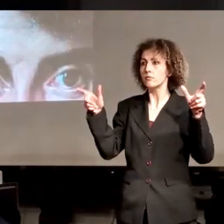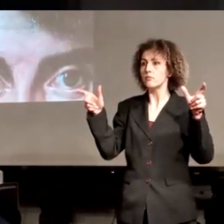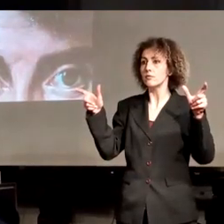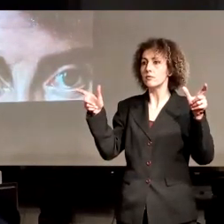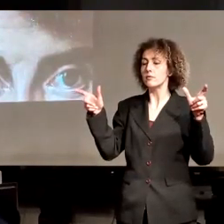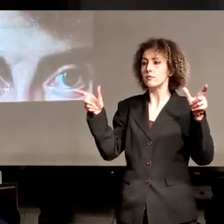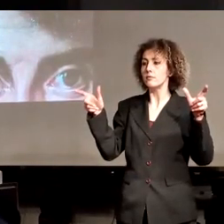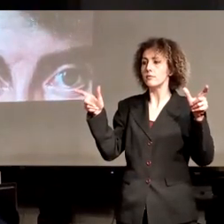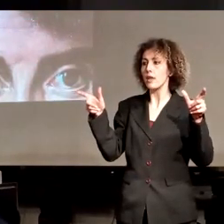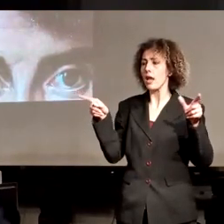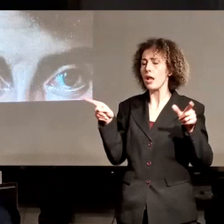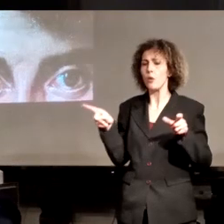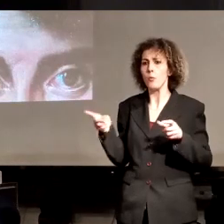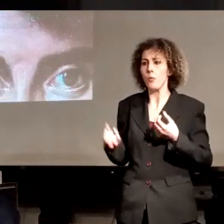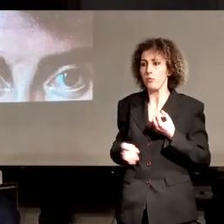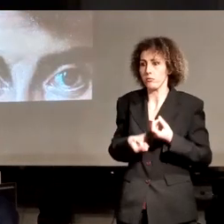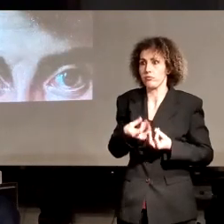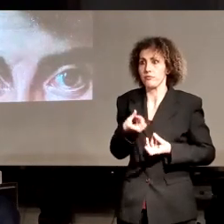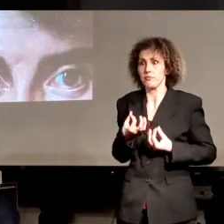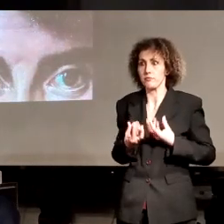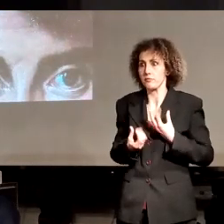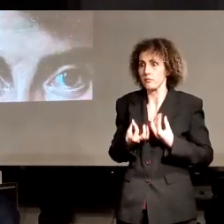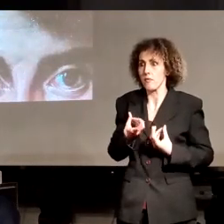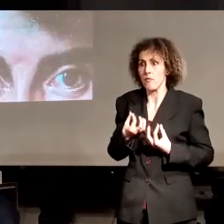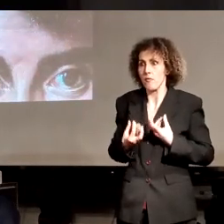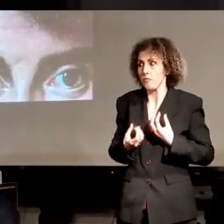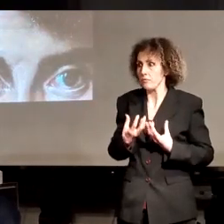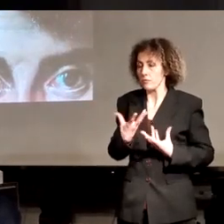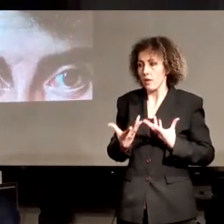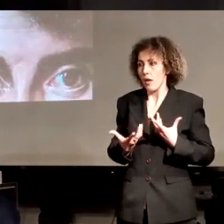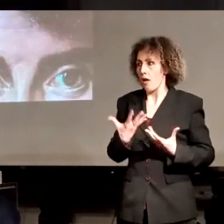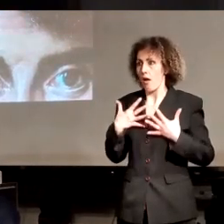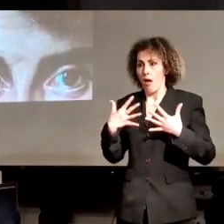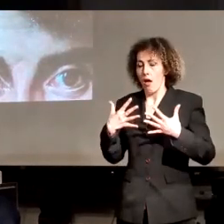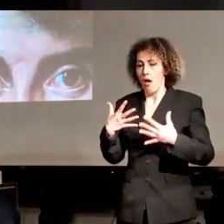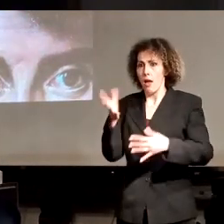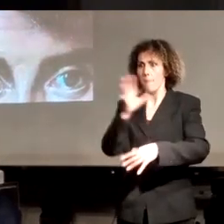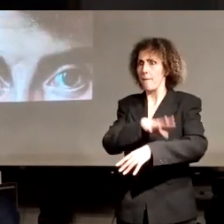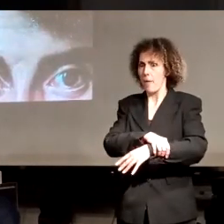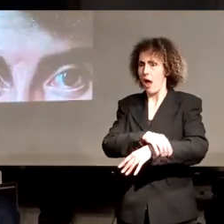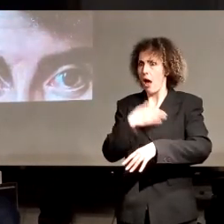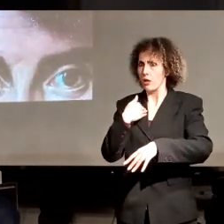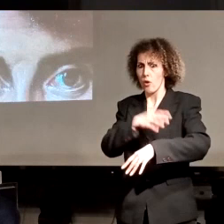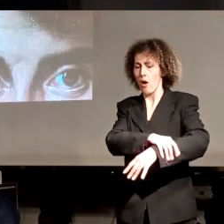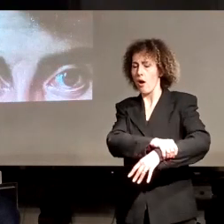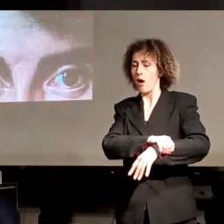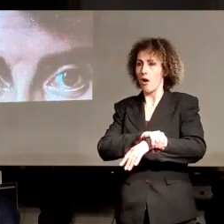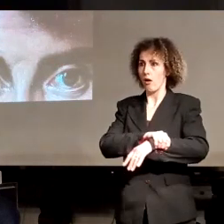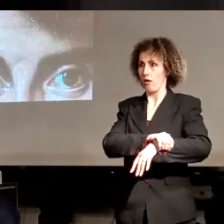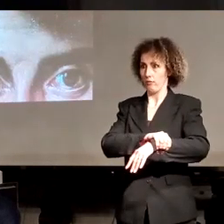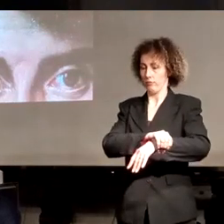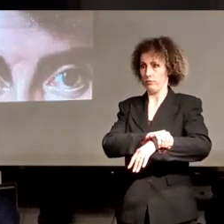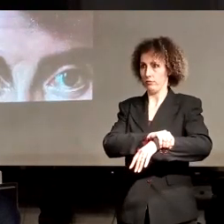e fremeva di una tale impazienza che mi afferrò il braccio e addirittura provò a scuotermi